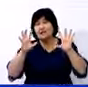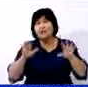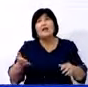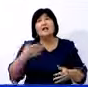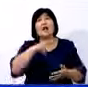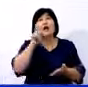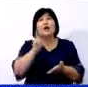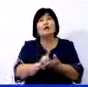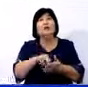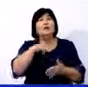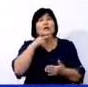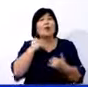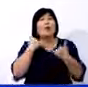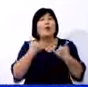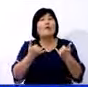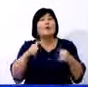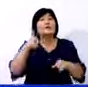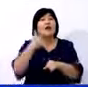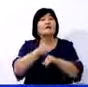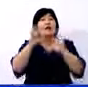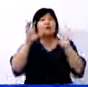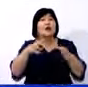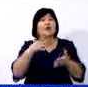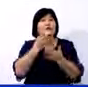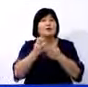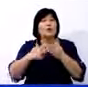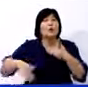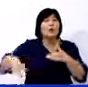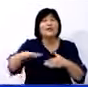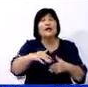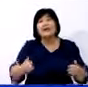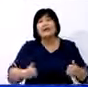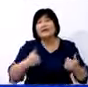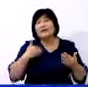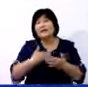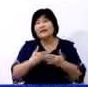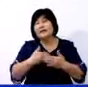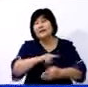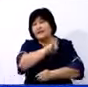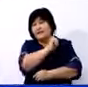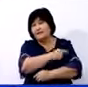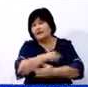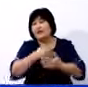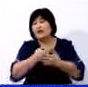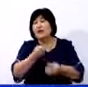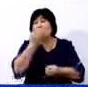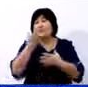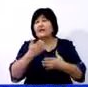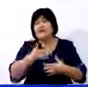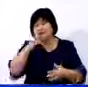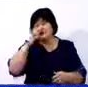Наш долг – чтить и уважать основной закон своей страны, стремиться внести свой посильный вклад в процветание нашего государства.